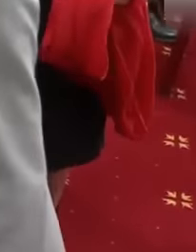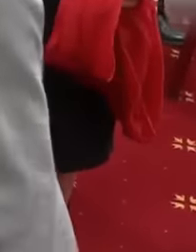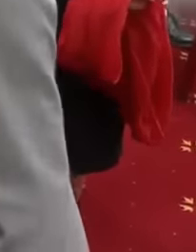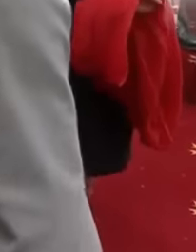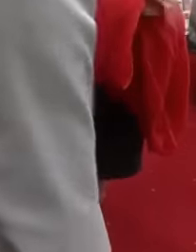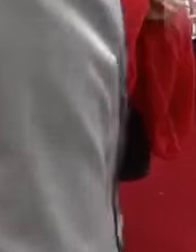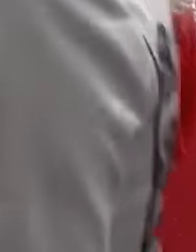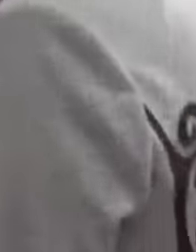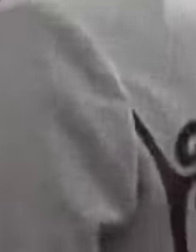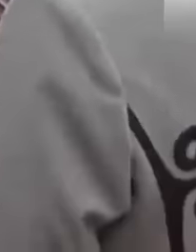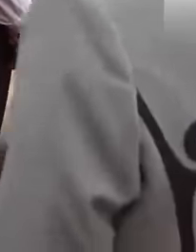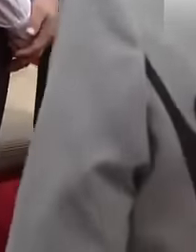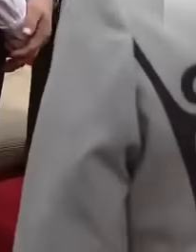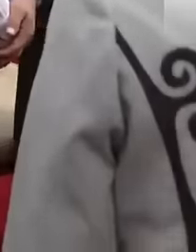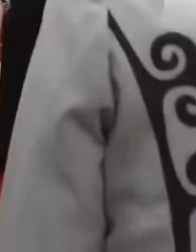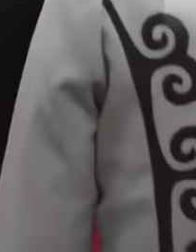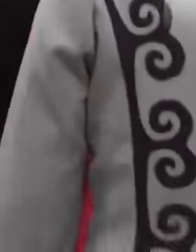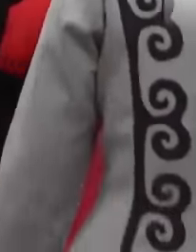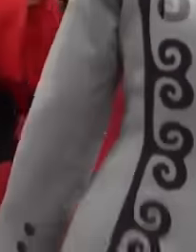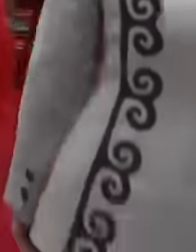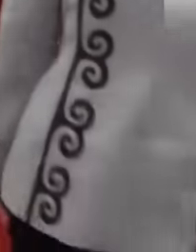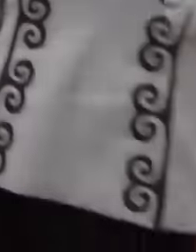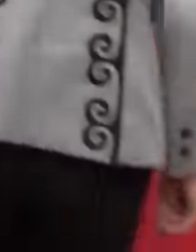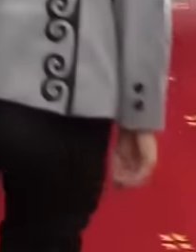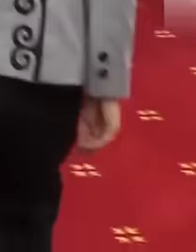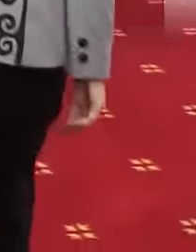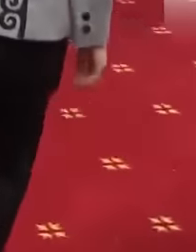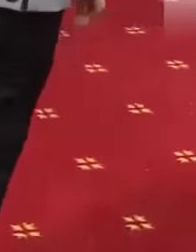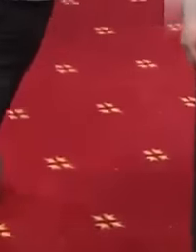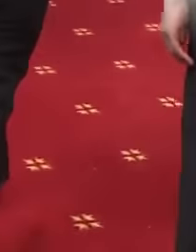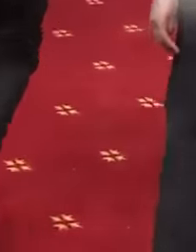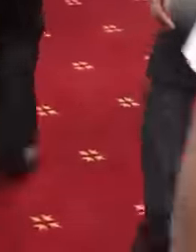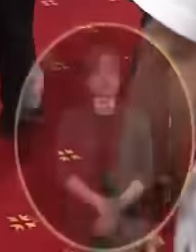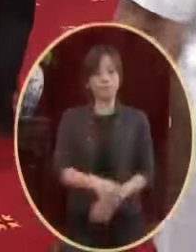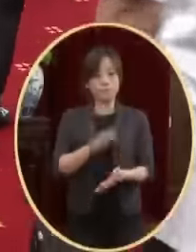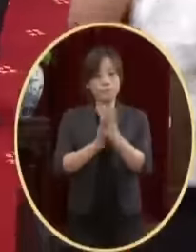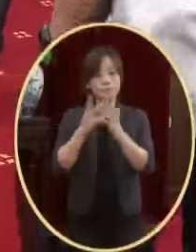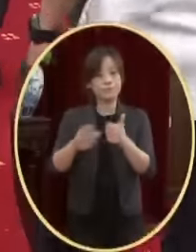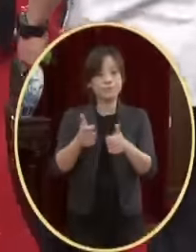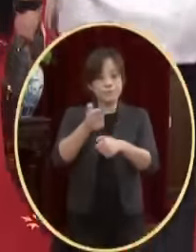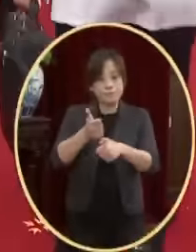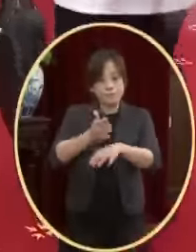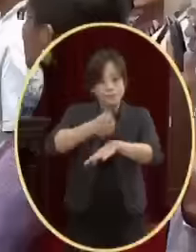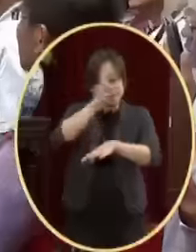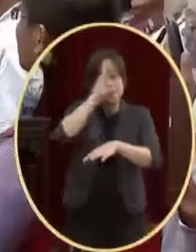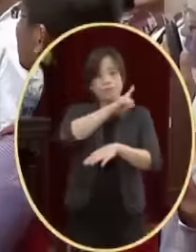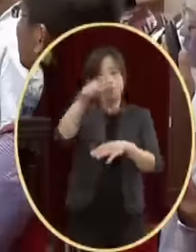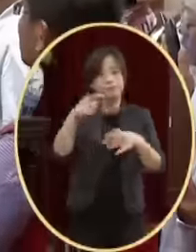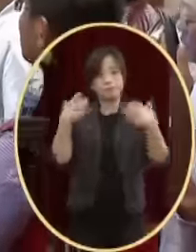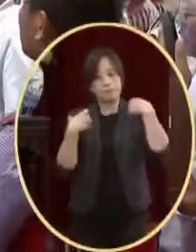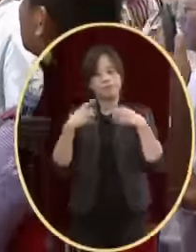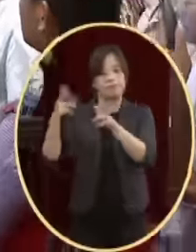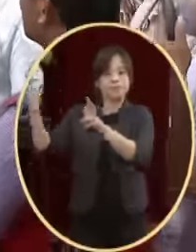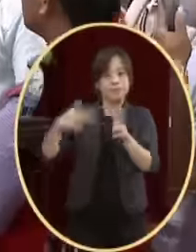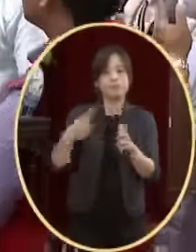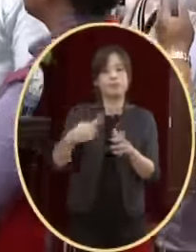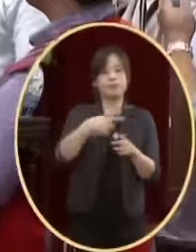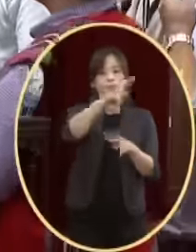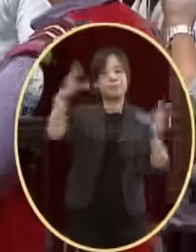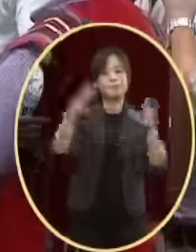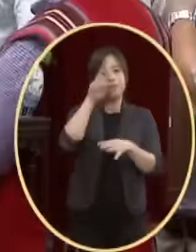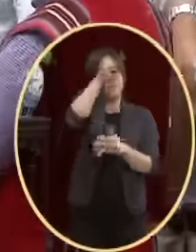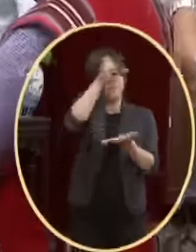不叫我叫我，觉得丁那路那你骂的，觉得跟他都得烂。 再次感谢各位拨冗参加典礼，与我们共